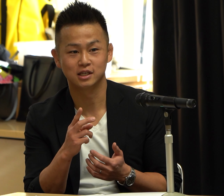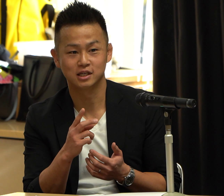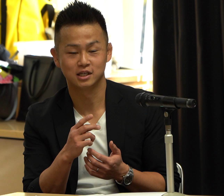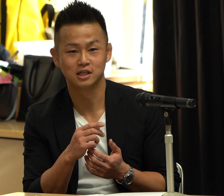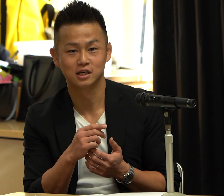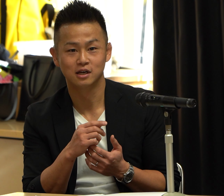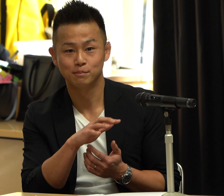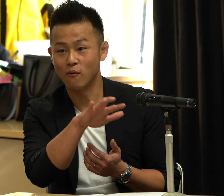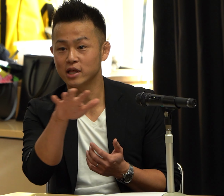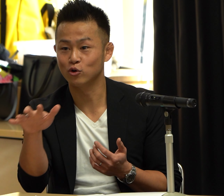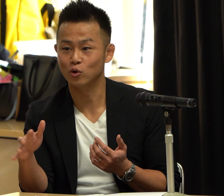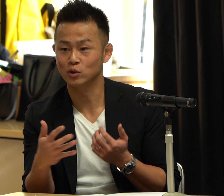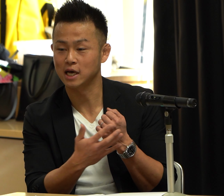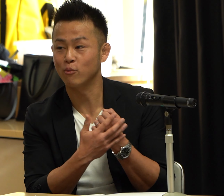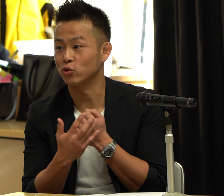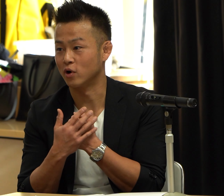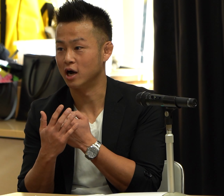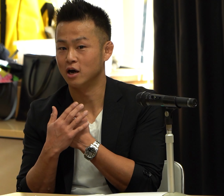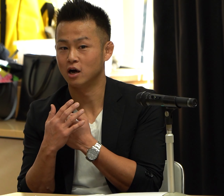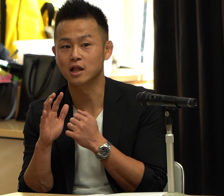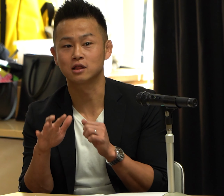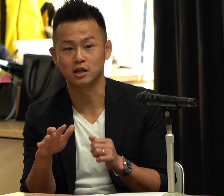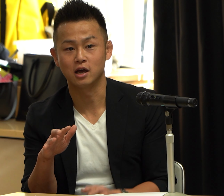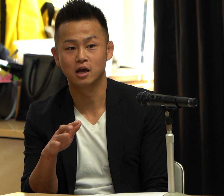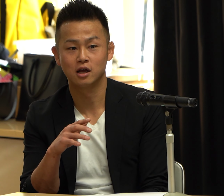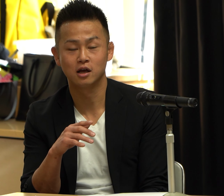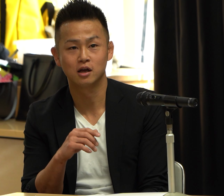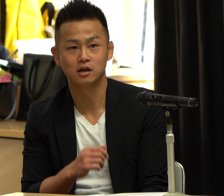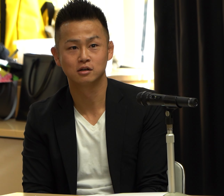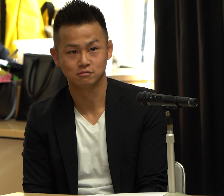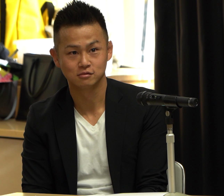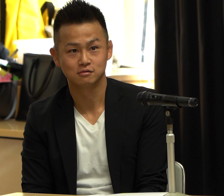うに周りのサポートがあって、